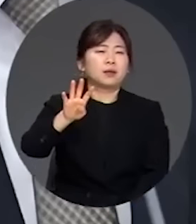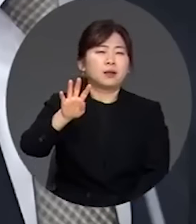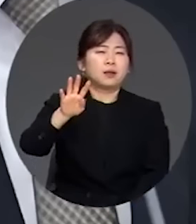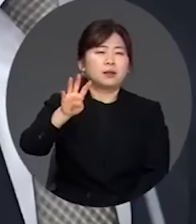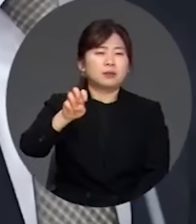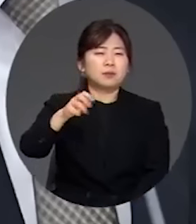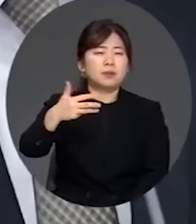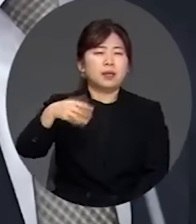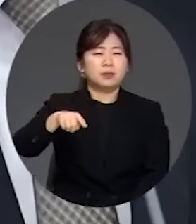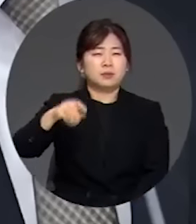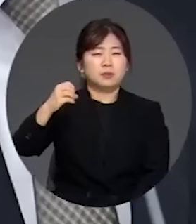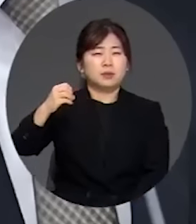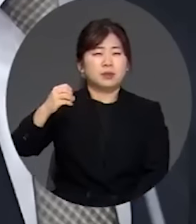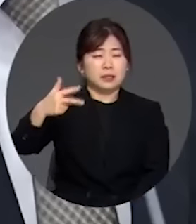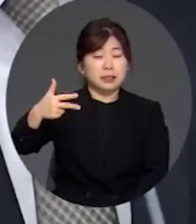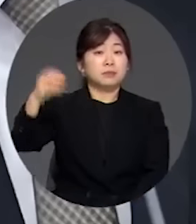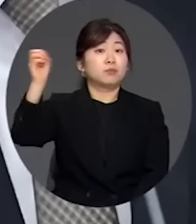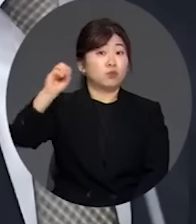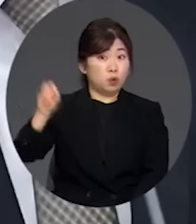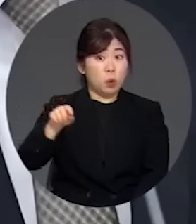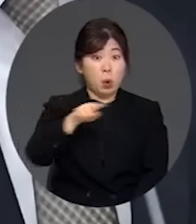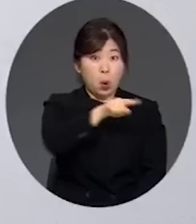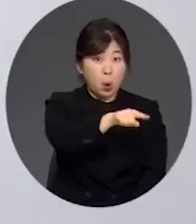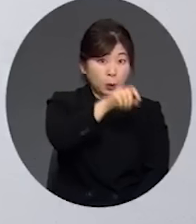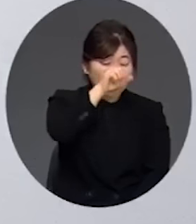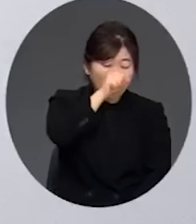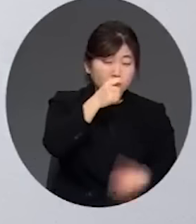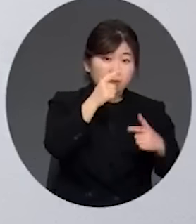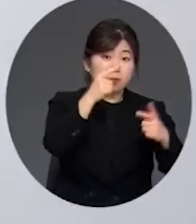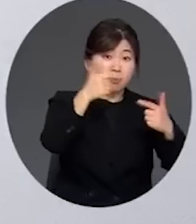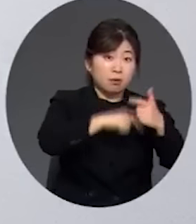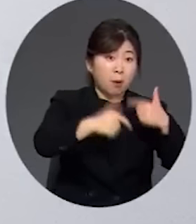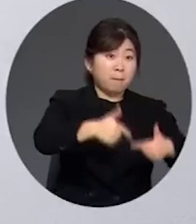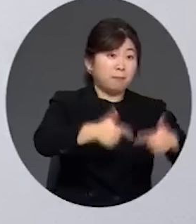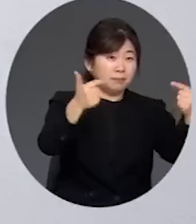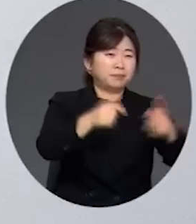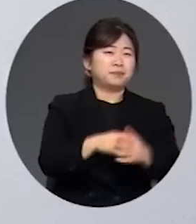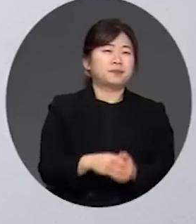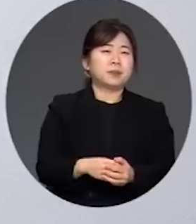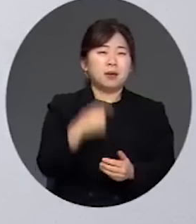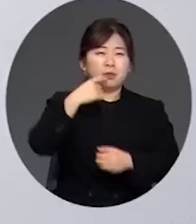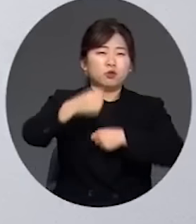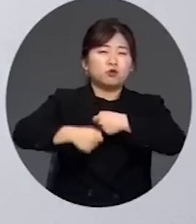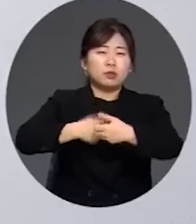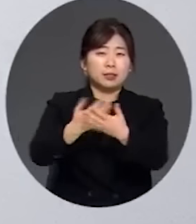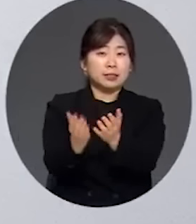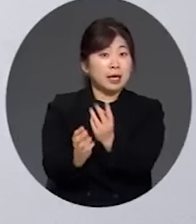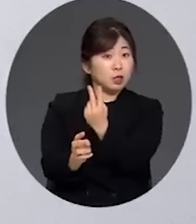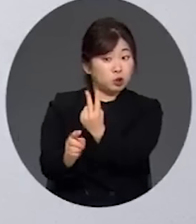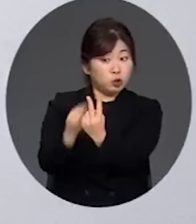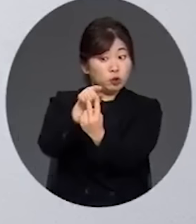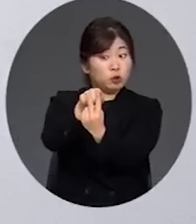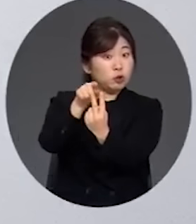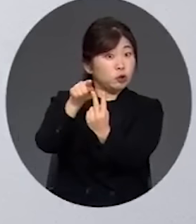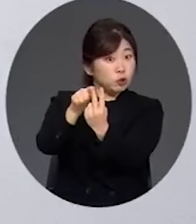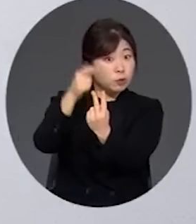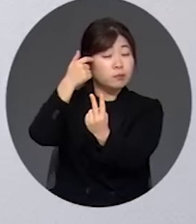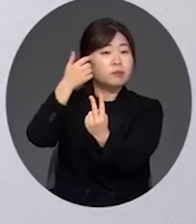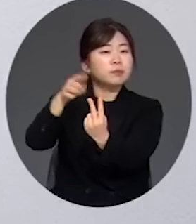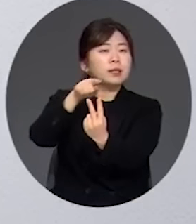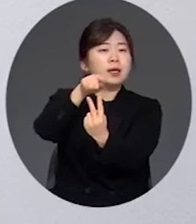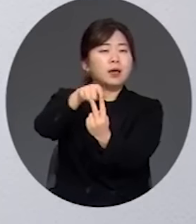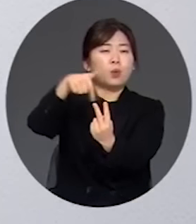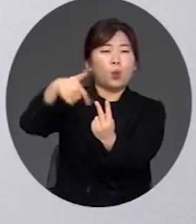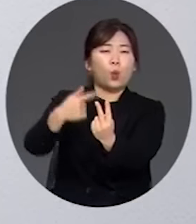평가가 20% 포인트 이상 많았습니다 더불어민주당 후보 적합도는 고재성 전 더불어민주당